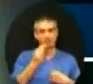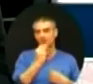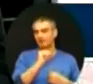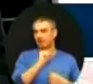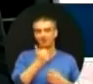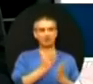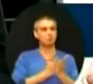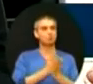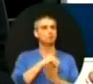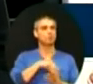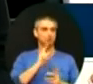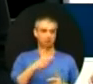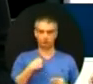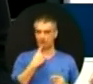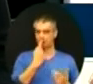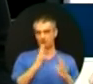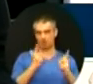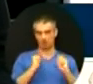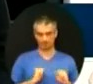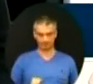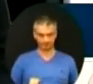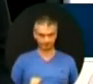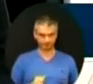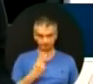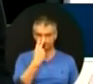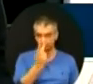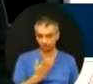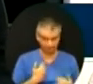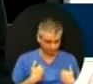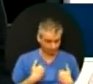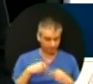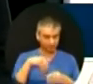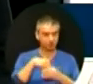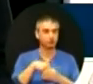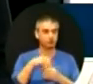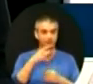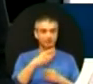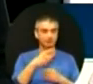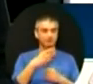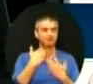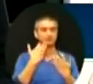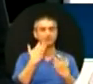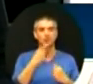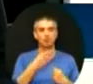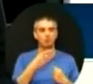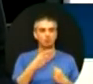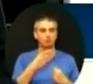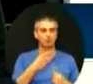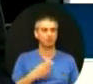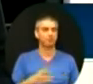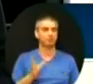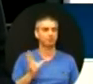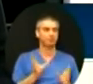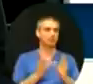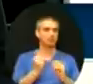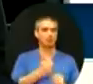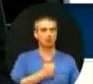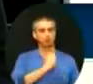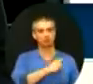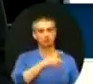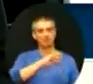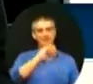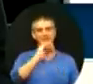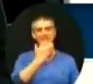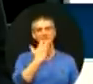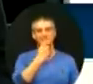הכי מוסרי שקורה כאן, ואני אסביר גם מדוע. תראו, אני השתתפתי בסיפור ביחד עם ראש מועצת גבעת